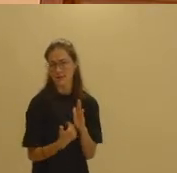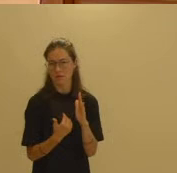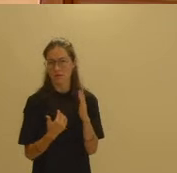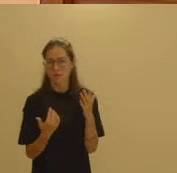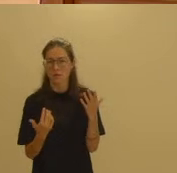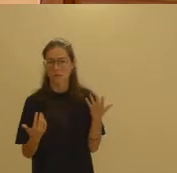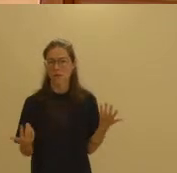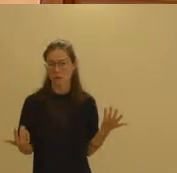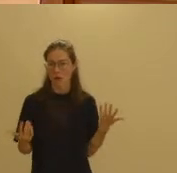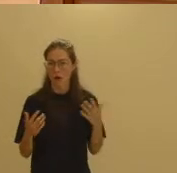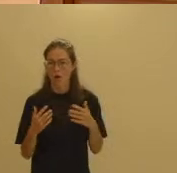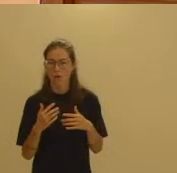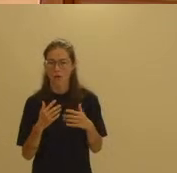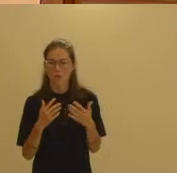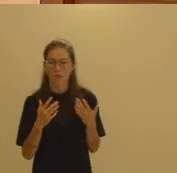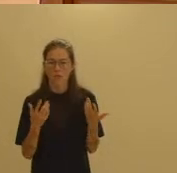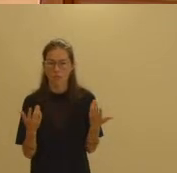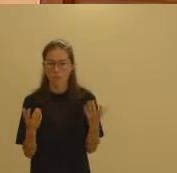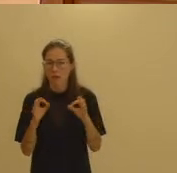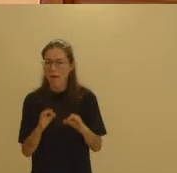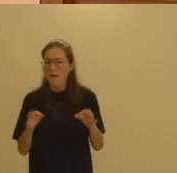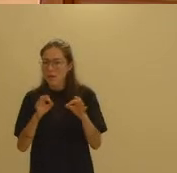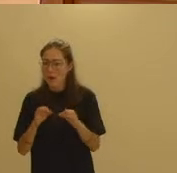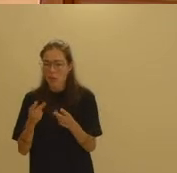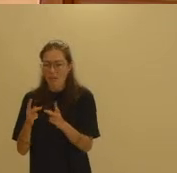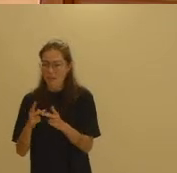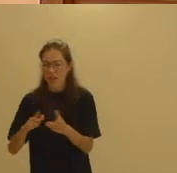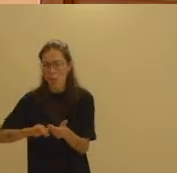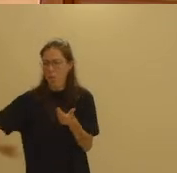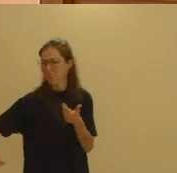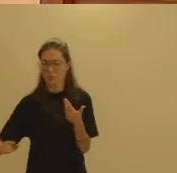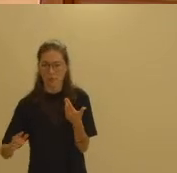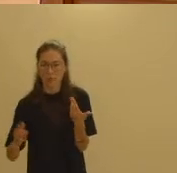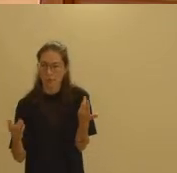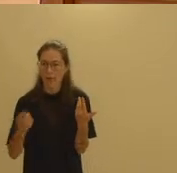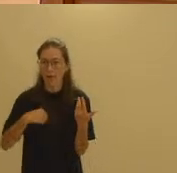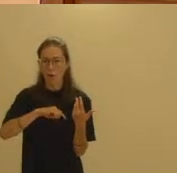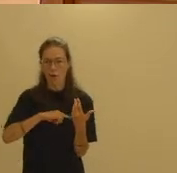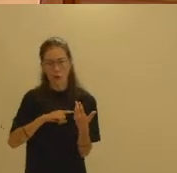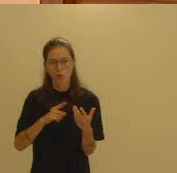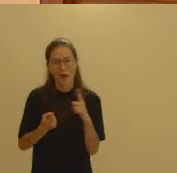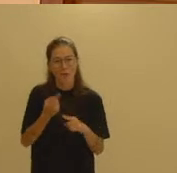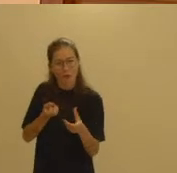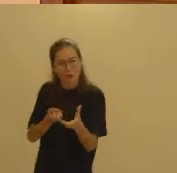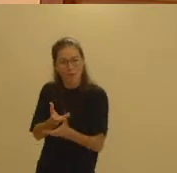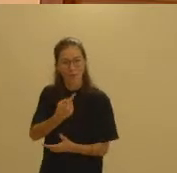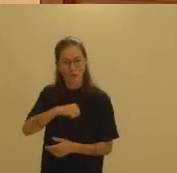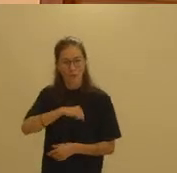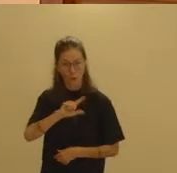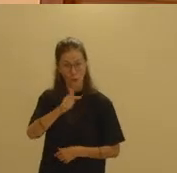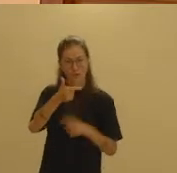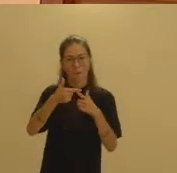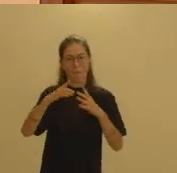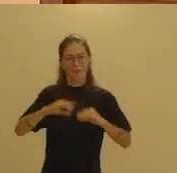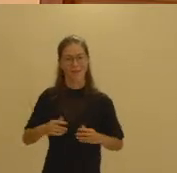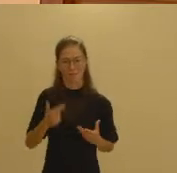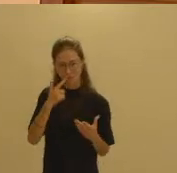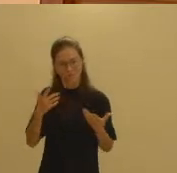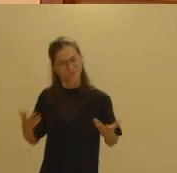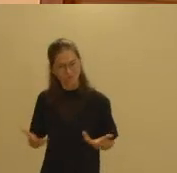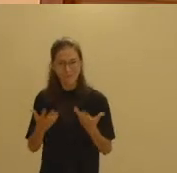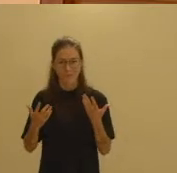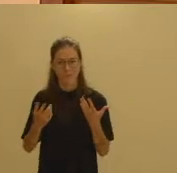sont lancées dans le BRS. Il est important de le signaler que nous sommes dans la tête... dans le peloton de tête, voilà, et c'est aussi, ça fait partie